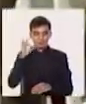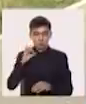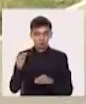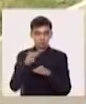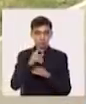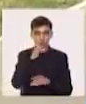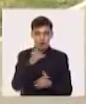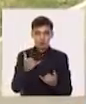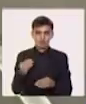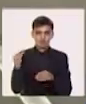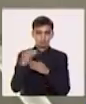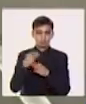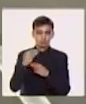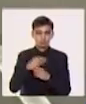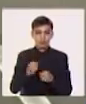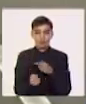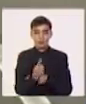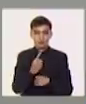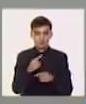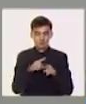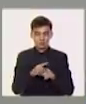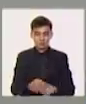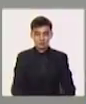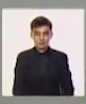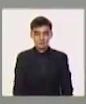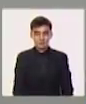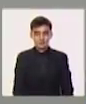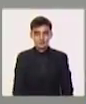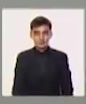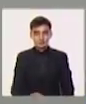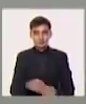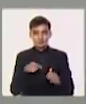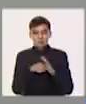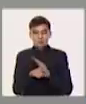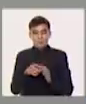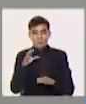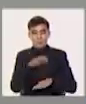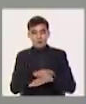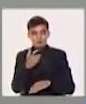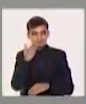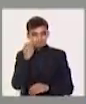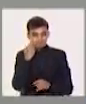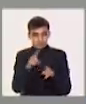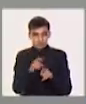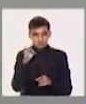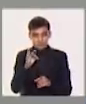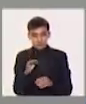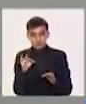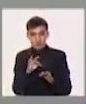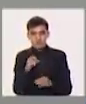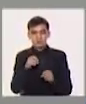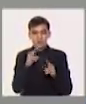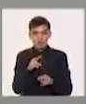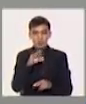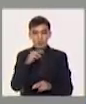қазір қосылып жатқан үстеме пайыз қайдан шықты? Сияқы алу, пайда көру. Бұл банктың кәдімгі заңда жазылған, Азаматтық кодексте